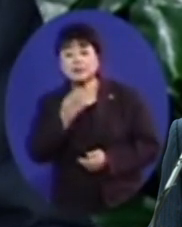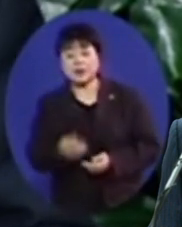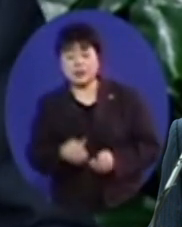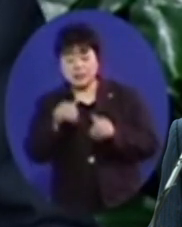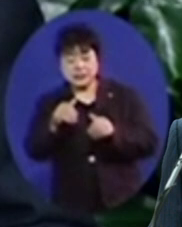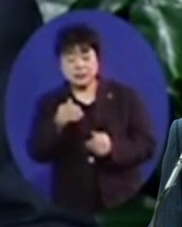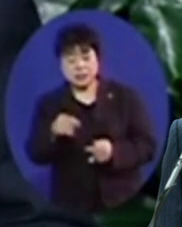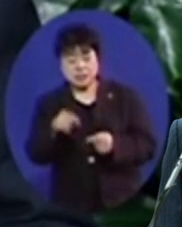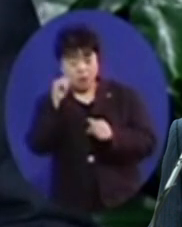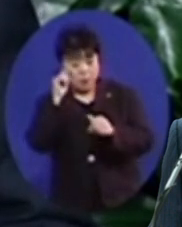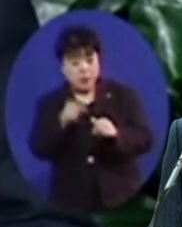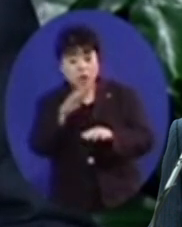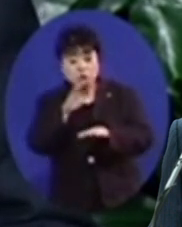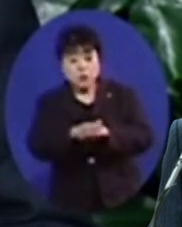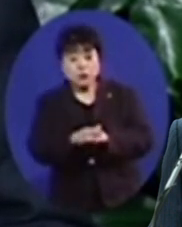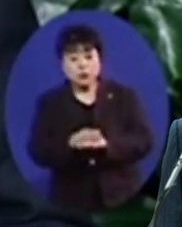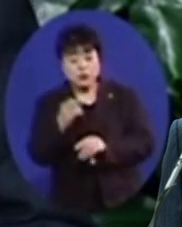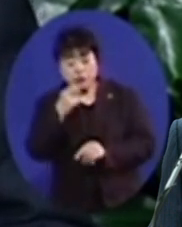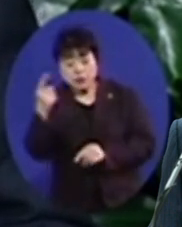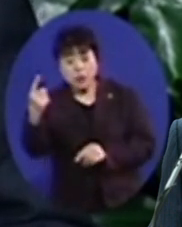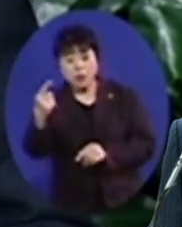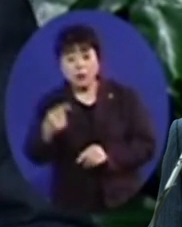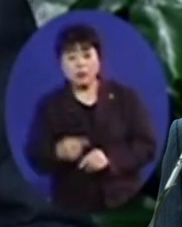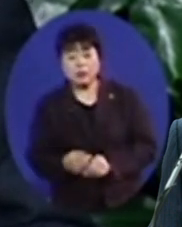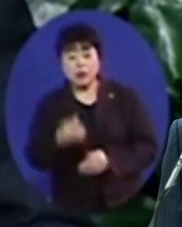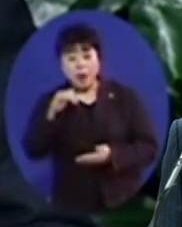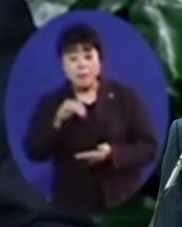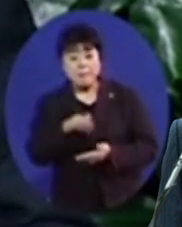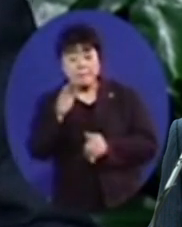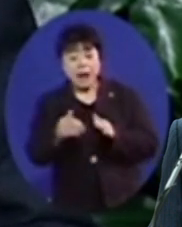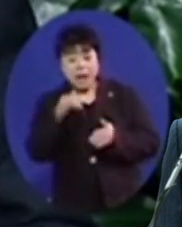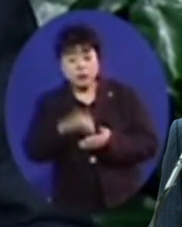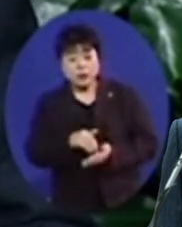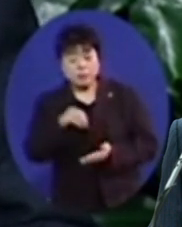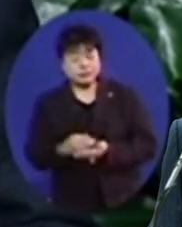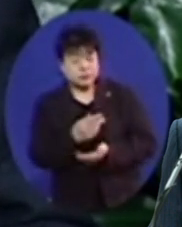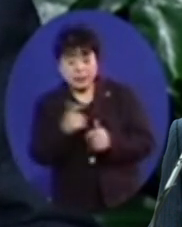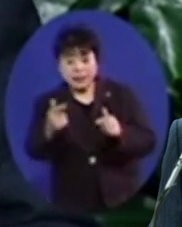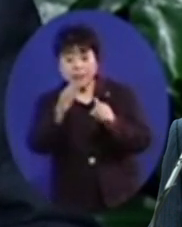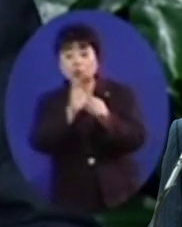명하사 그 손으로 너를 지켜 발이 돌에 부딪히지 않게 하시리로다.